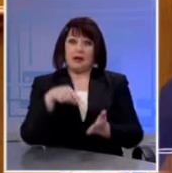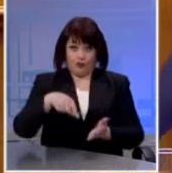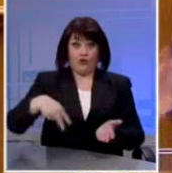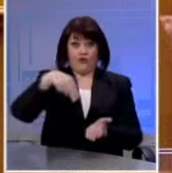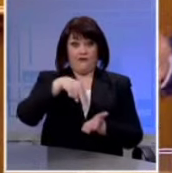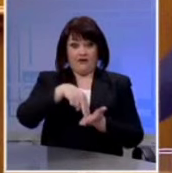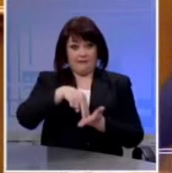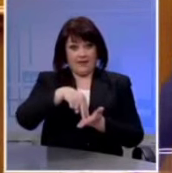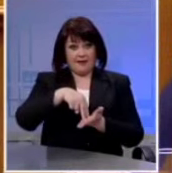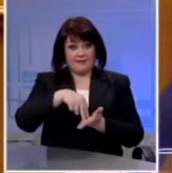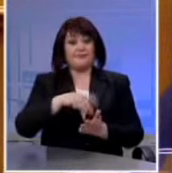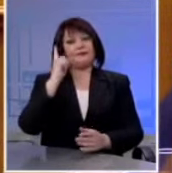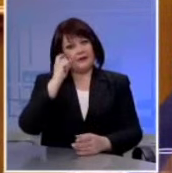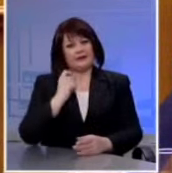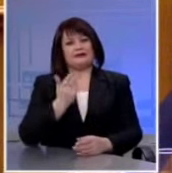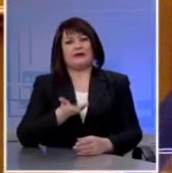βήμα, κάτι που όσο γνωρίζω